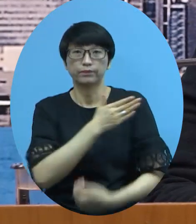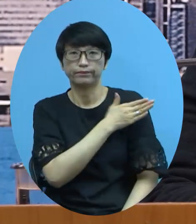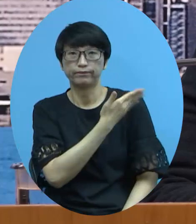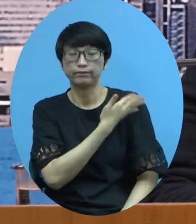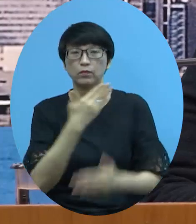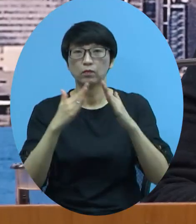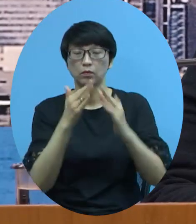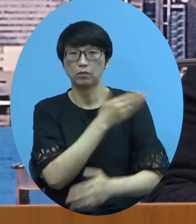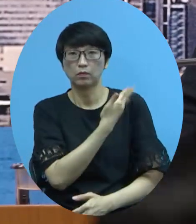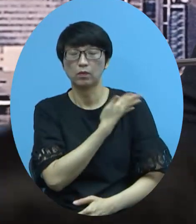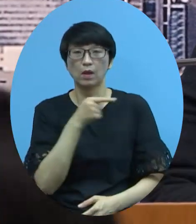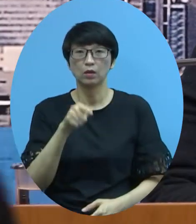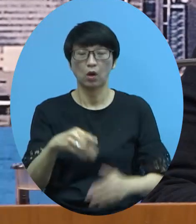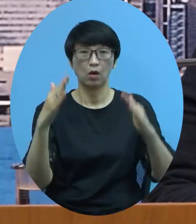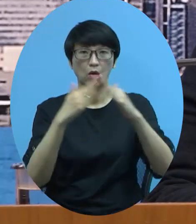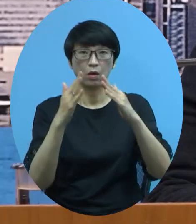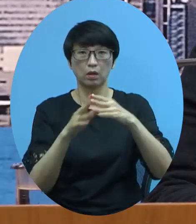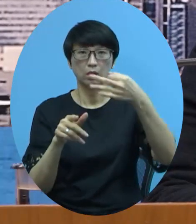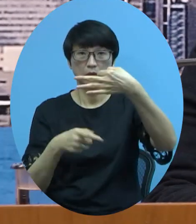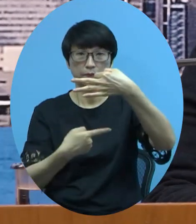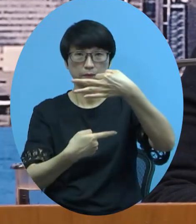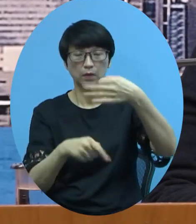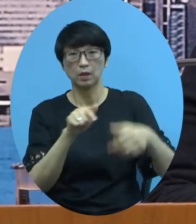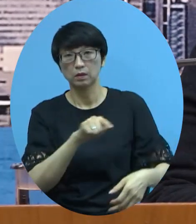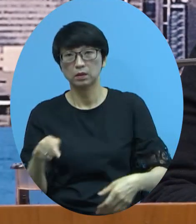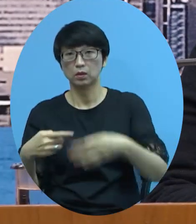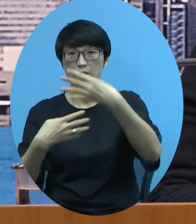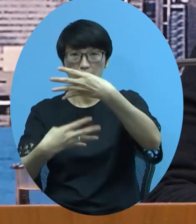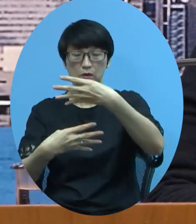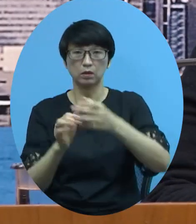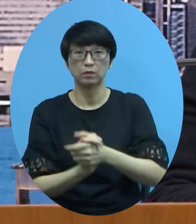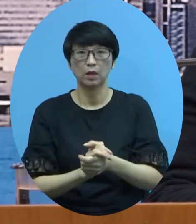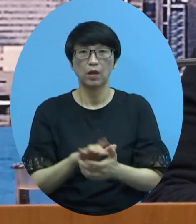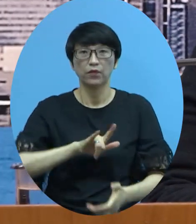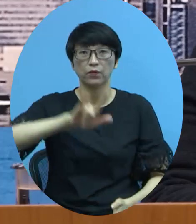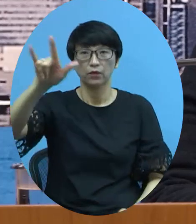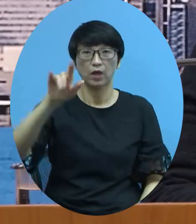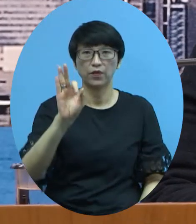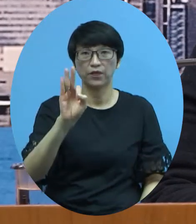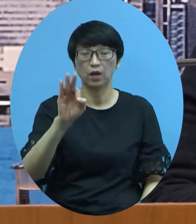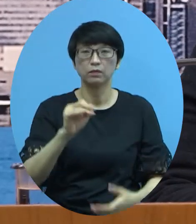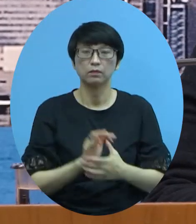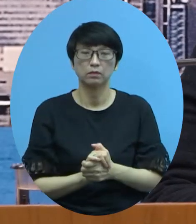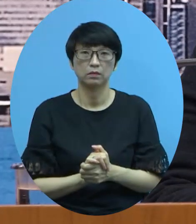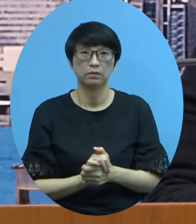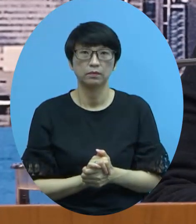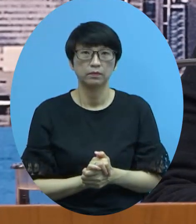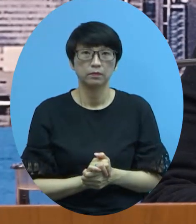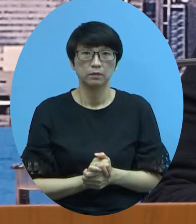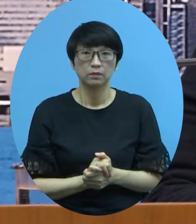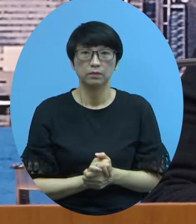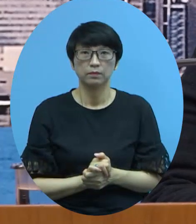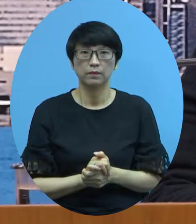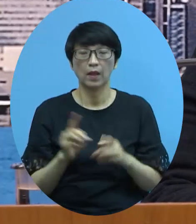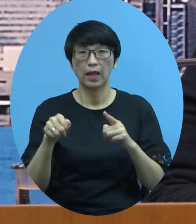佢就同屋企人一家咧，就係、3月1號去到4月4號咧，就去到法國咁樣嘅。咁另外咧就係、